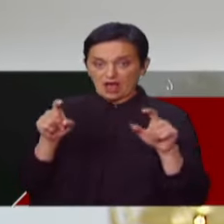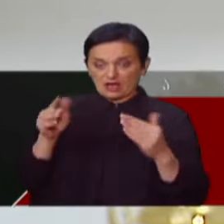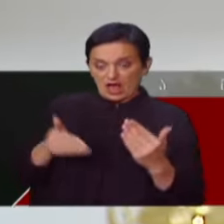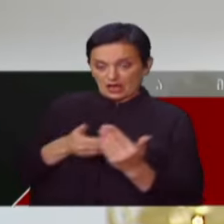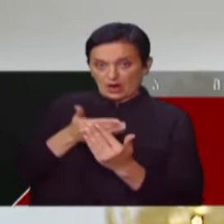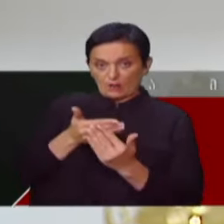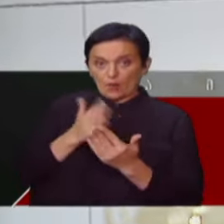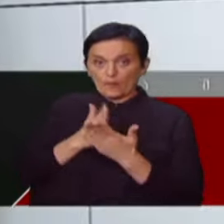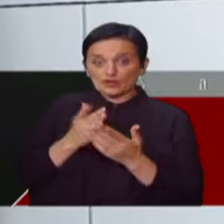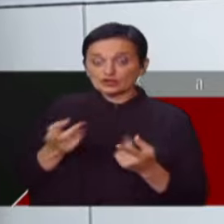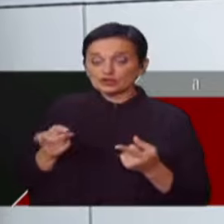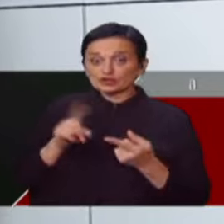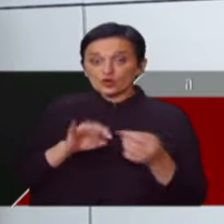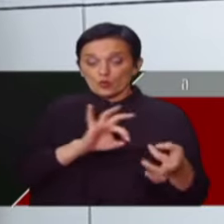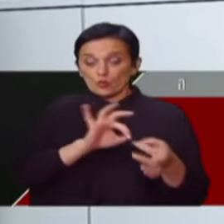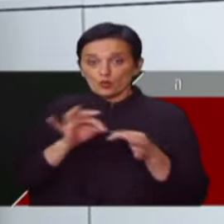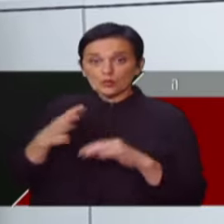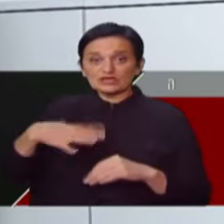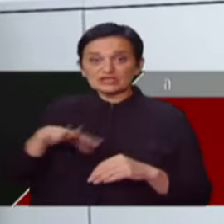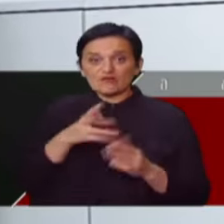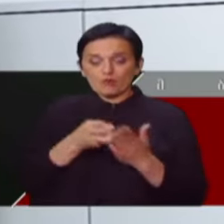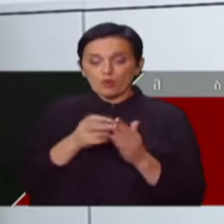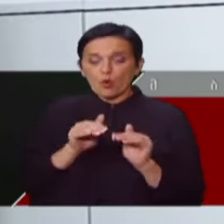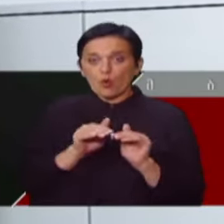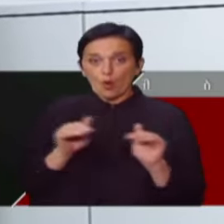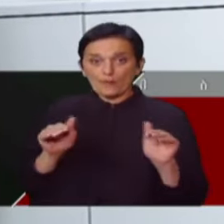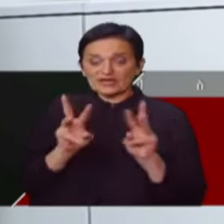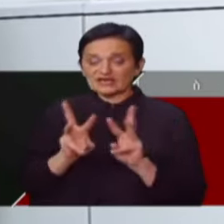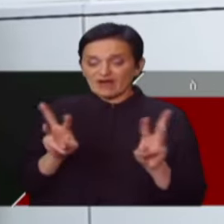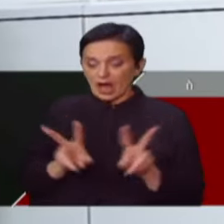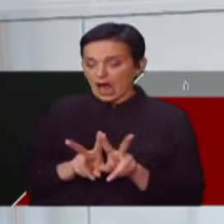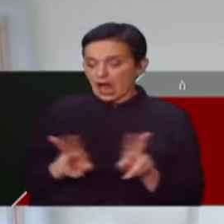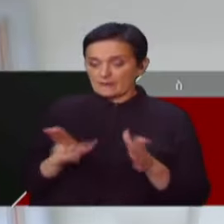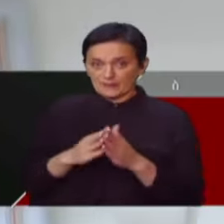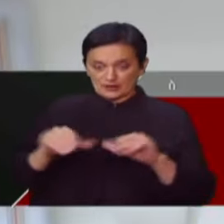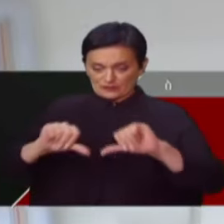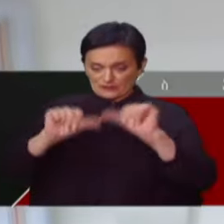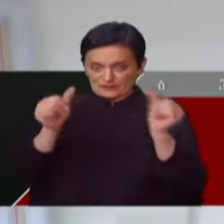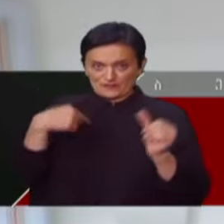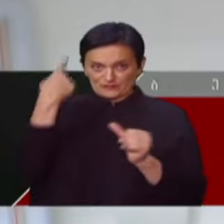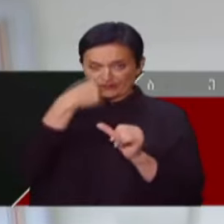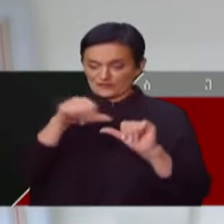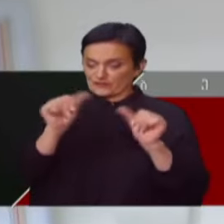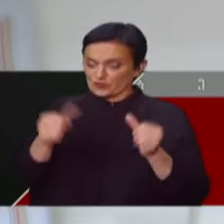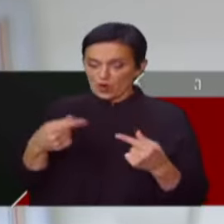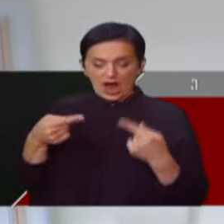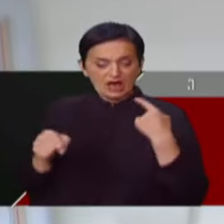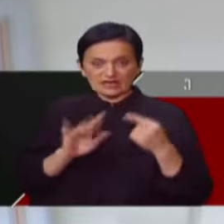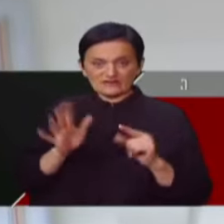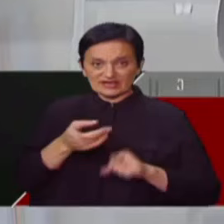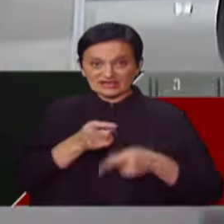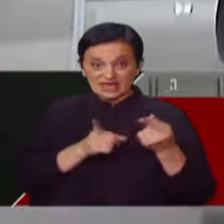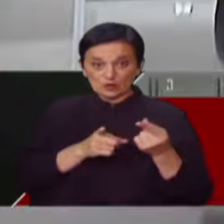მიერ შექმნილი ბმულით საქართველოს ფოსტის ოფიციალური გვერდის მსგავსია და ვიზუალურადაც თითქმის არ განსხვავდება